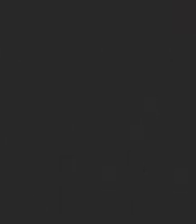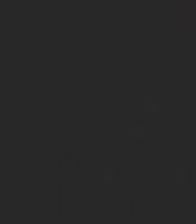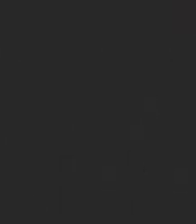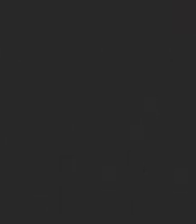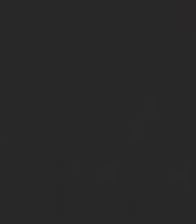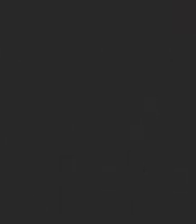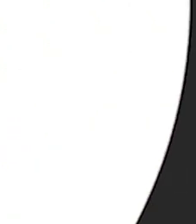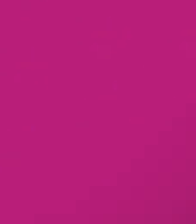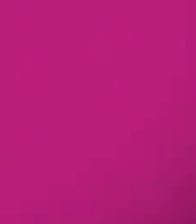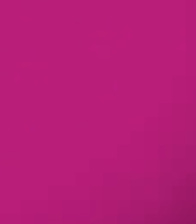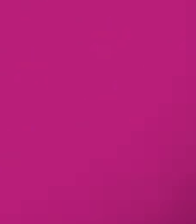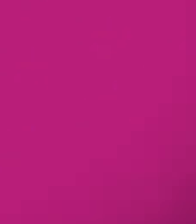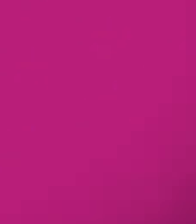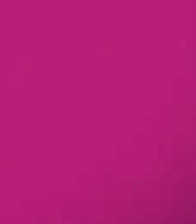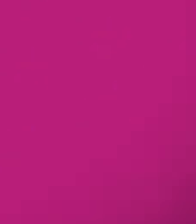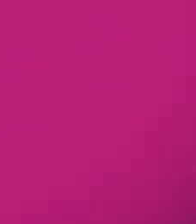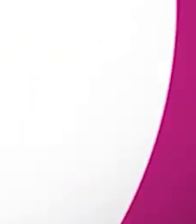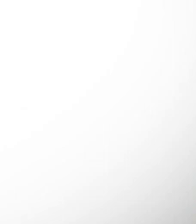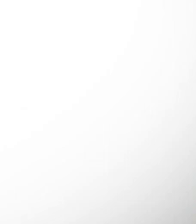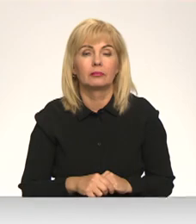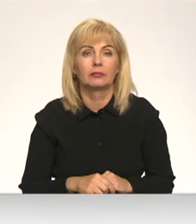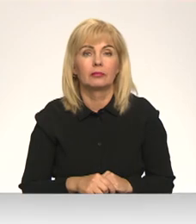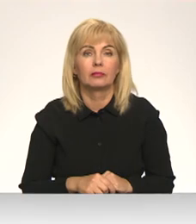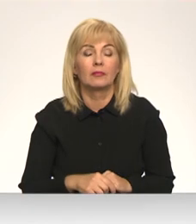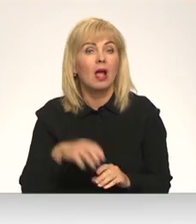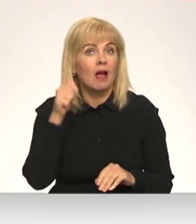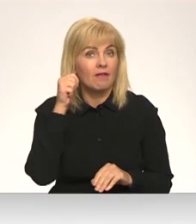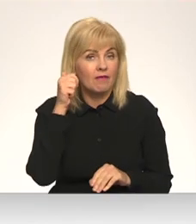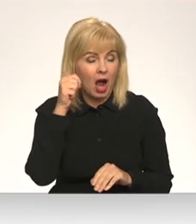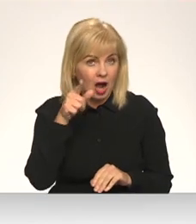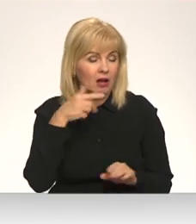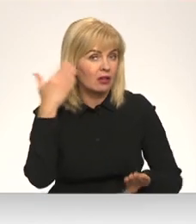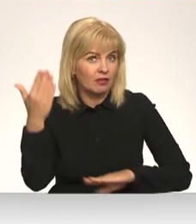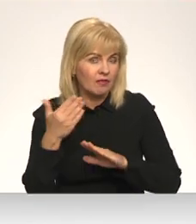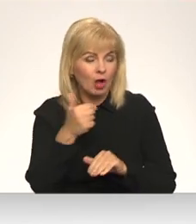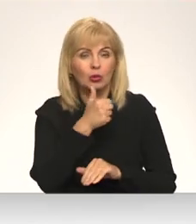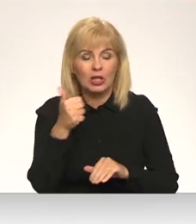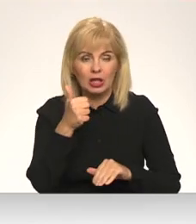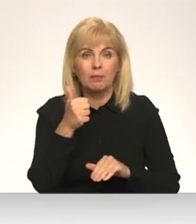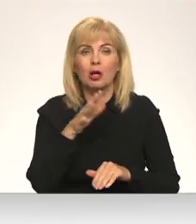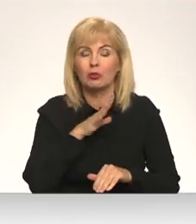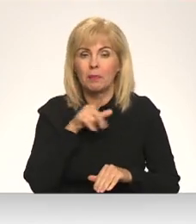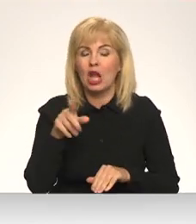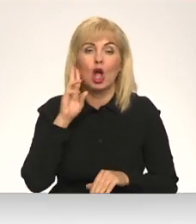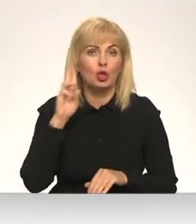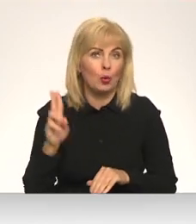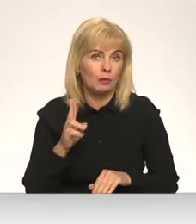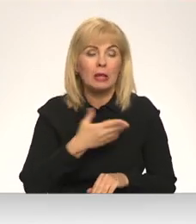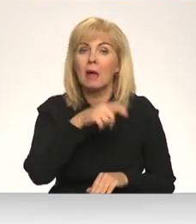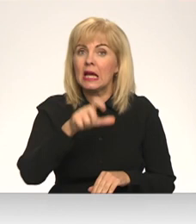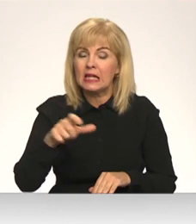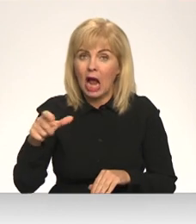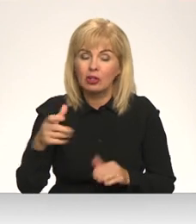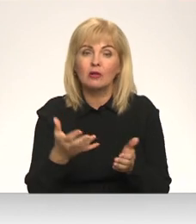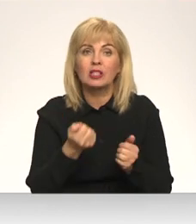Re, viss ēters ir te! Vakardienas vētra īpaši stipri plosījusies Jūrmalā. No iedzīvotājiem saņemt